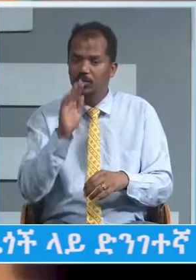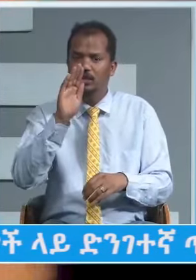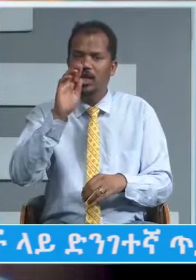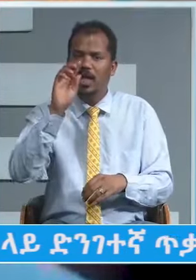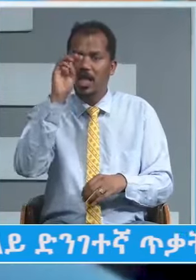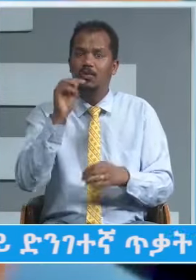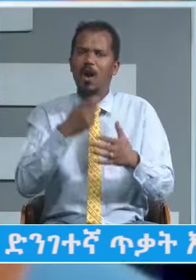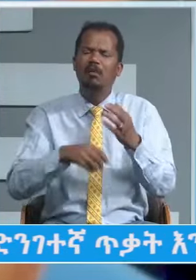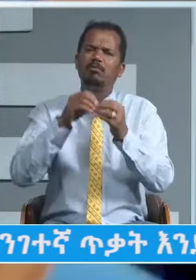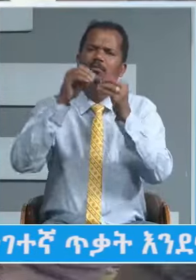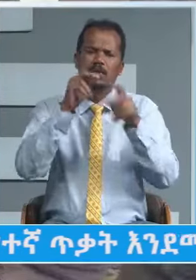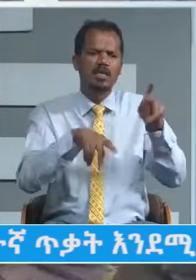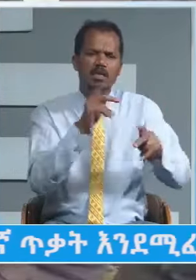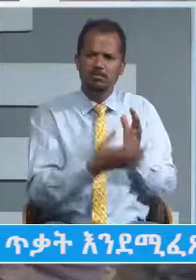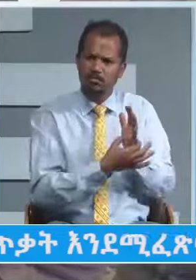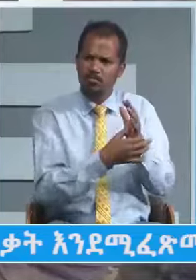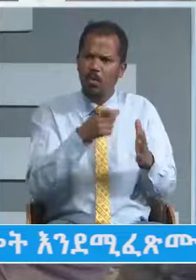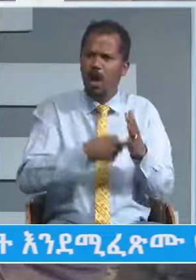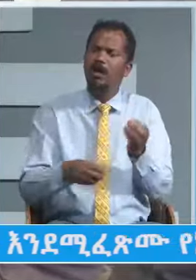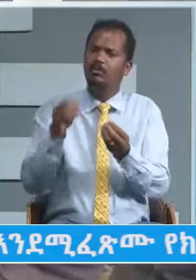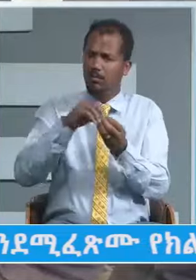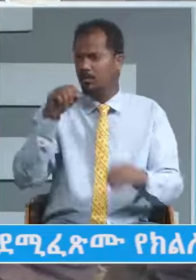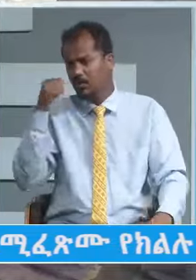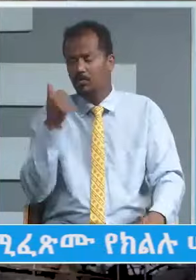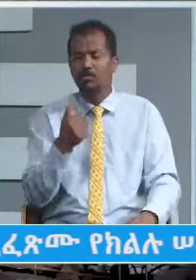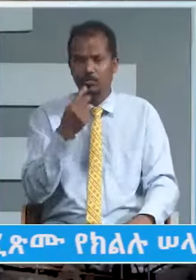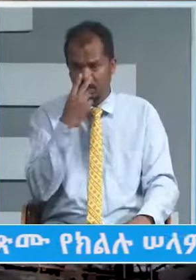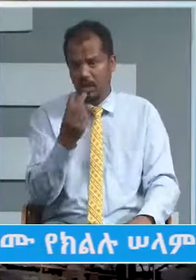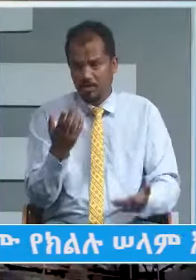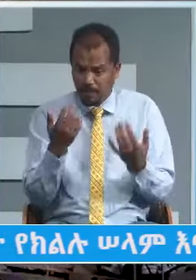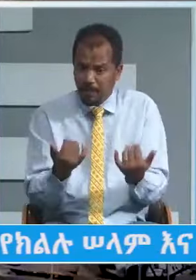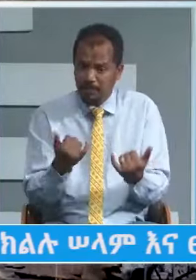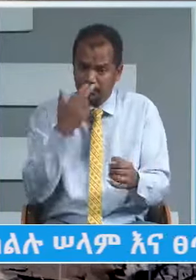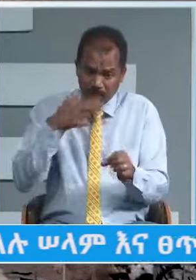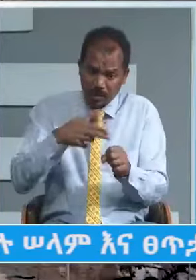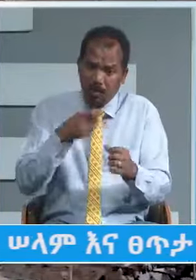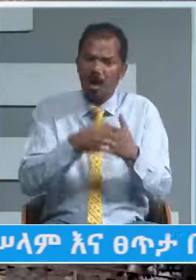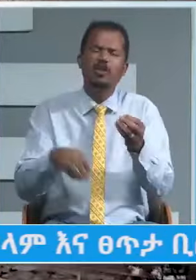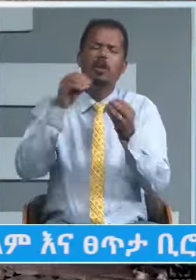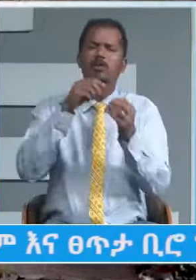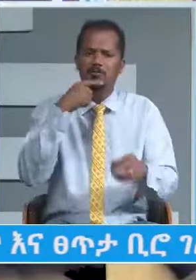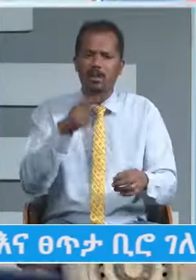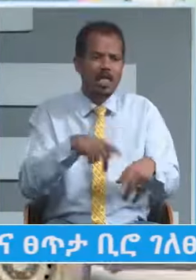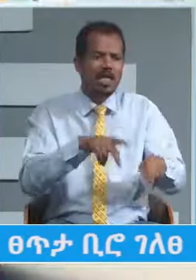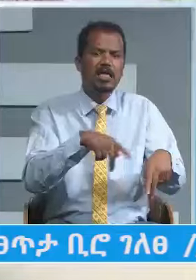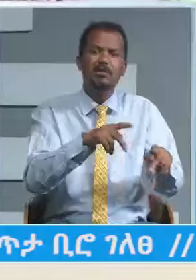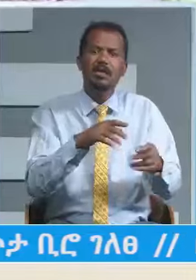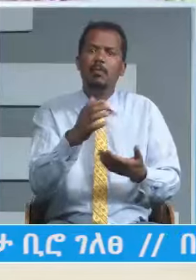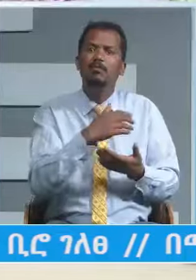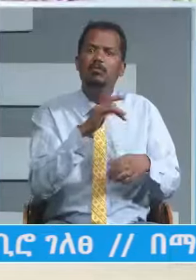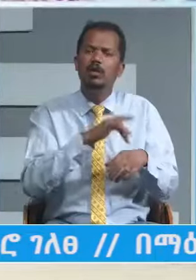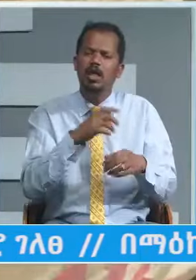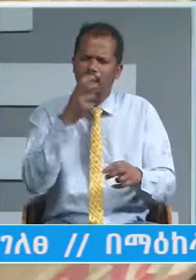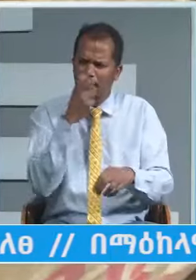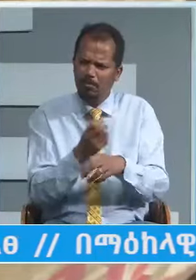መካከል የሸቀጦች ዋጋ መናር፣ የህዝብ ትራንስፖርት ታሪፍ ጭማሪና ሌሎች ተጠቃሽ ናቸው። አሁን ደግሞ የነዳጅ ዋጋ ጨምሯል በሚል በግብርና ምርቶች